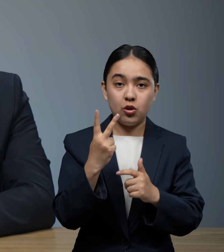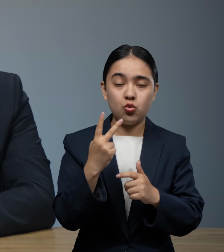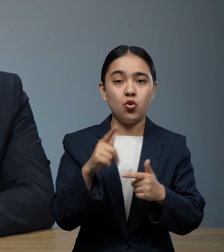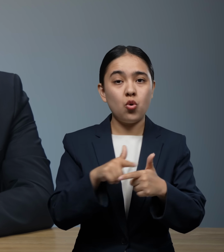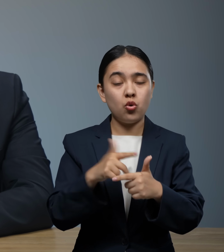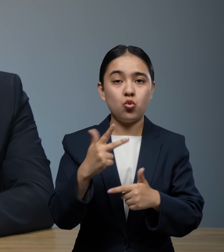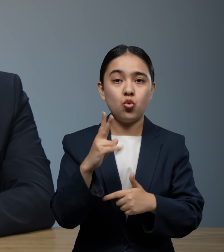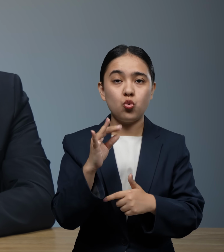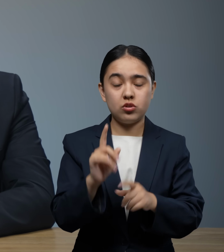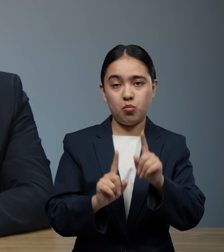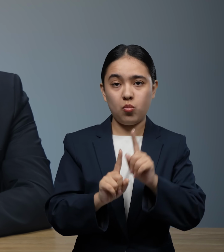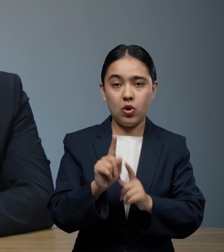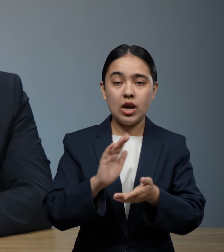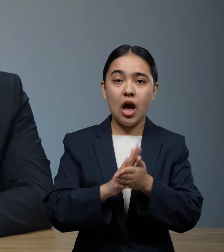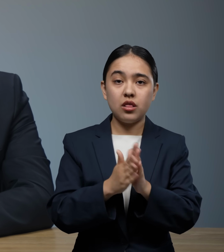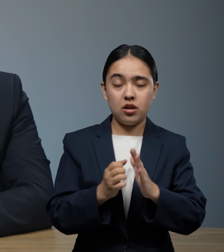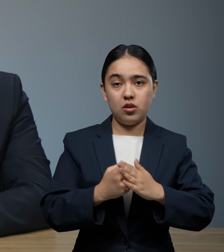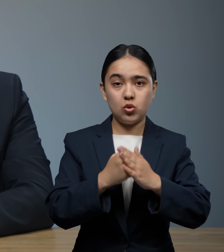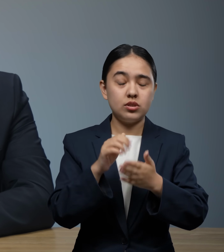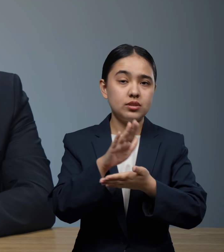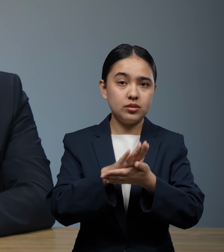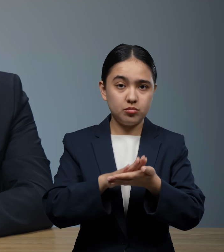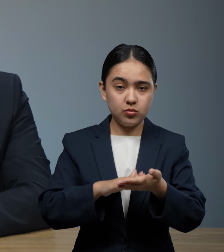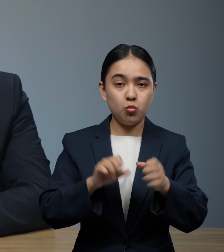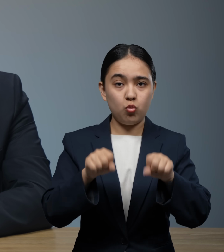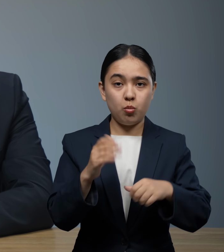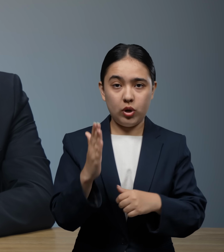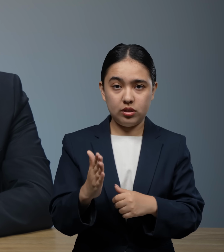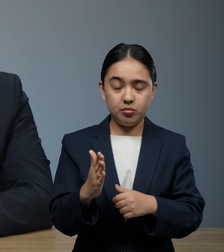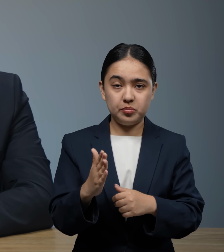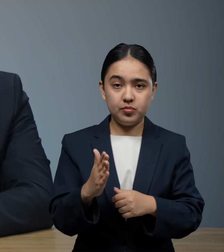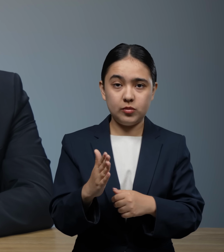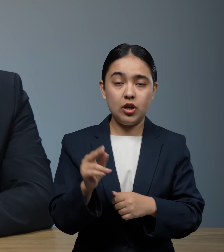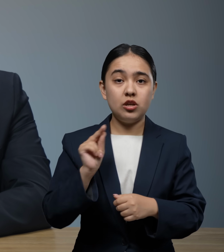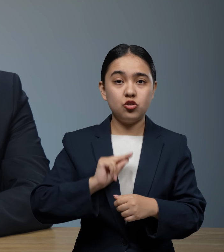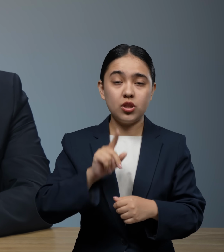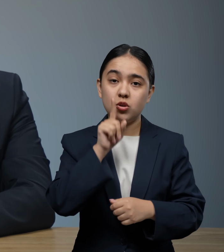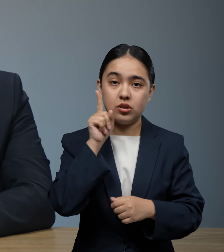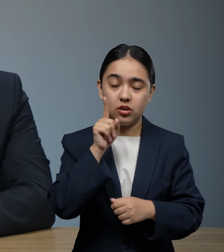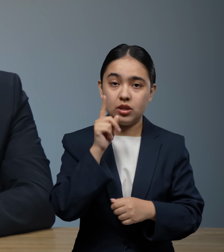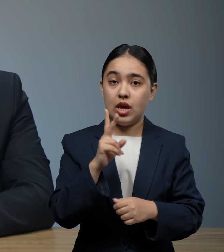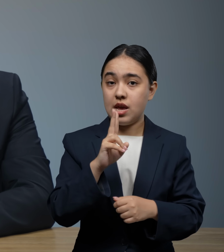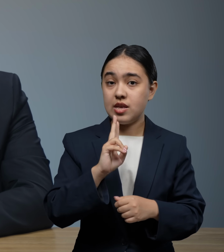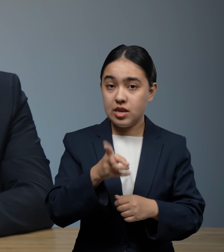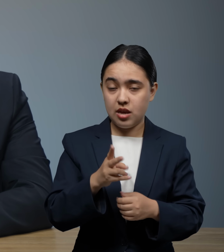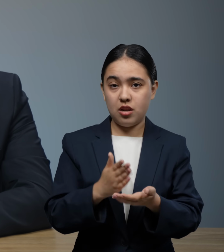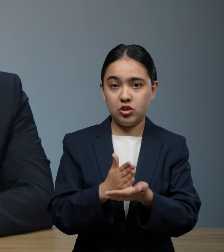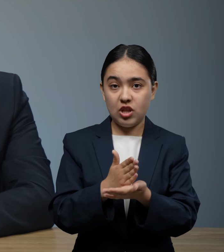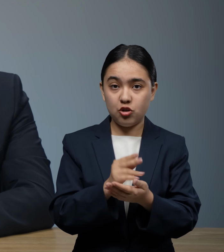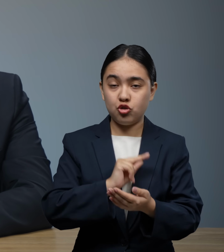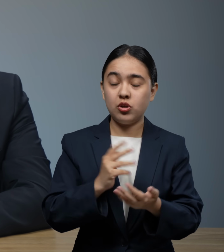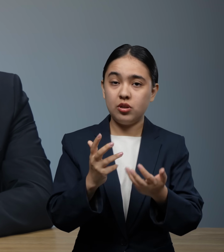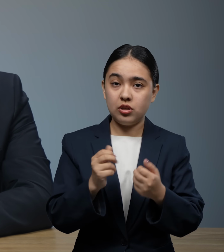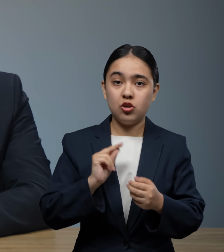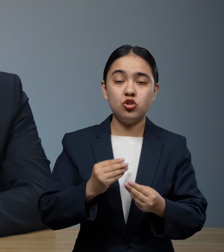2- yoki 3- kursdan boshlab kontrakt asosida davom ettirishi mumkin bo'ladi. Ishlayotgan yoshlar esa 2 yillik staj